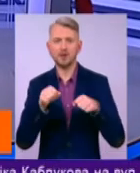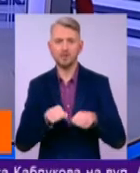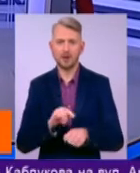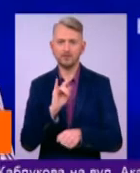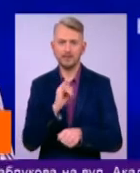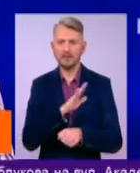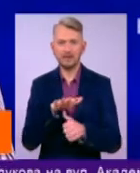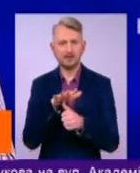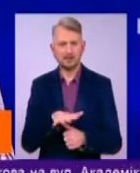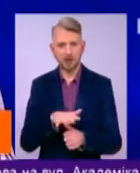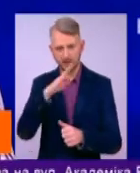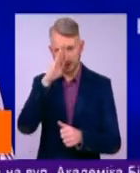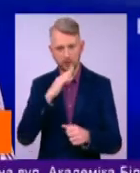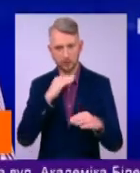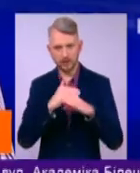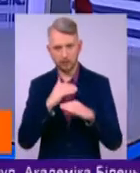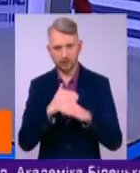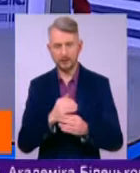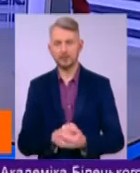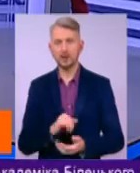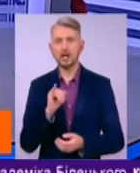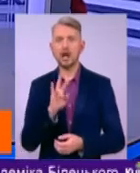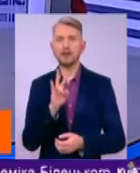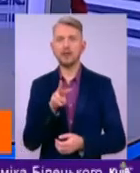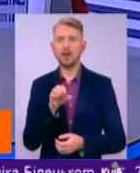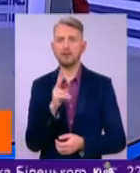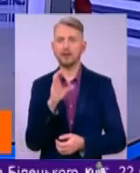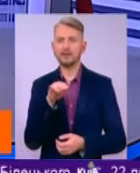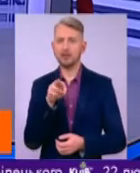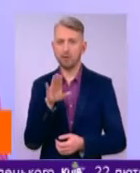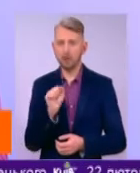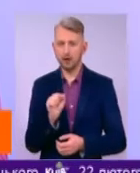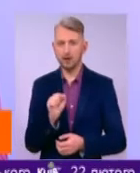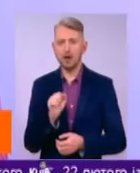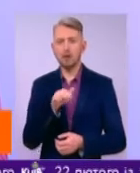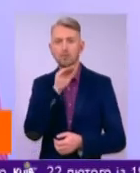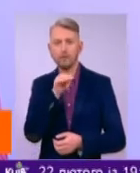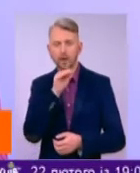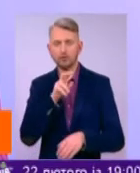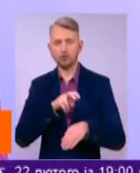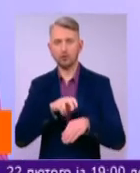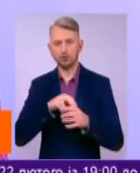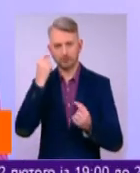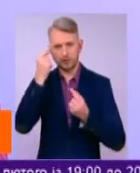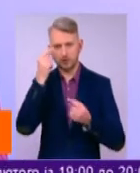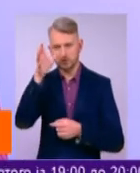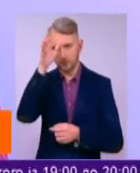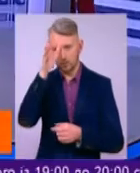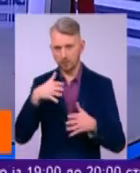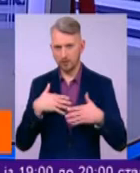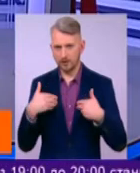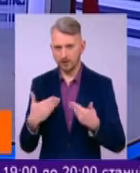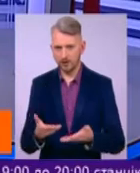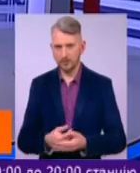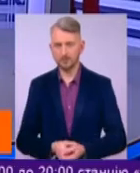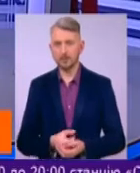гендерної рівності. Вітаю вас, пані Оксано. І Наталія Максимова завітала до нас, професор, доктор психологічних наук. Мої вітання.